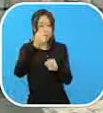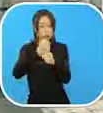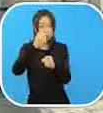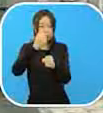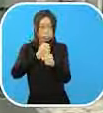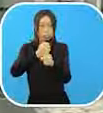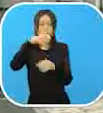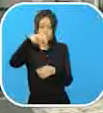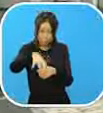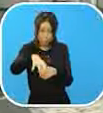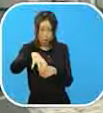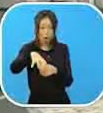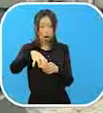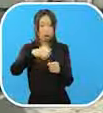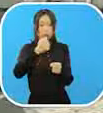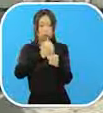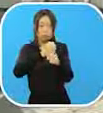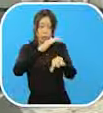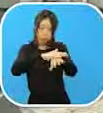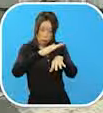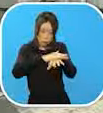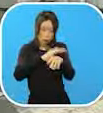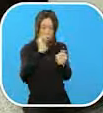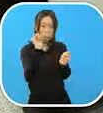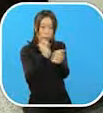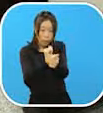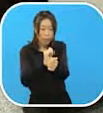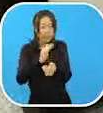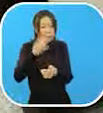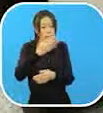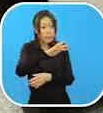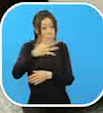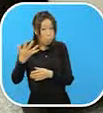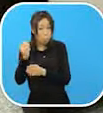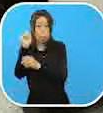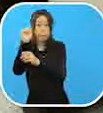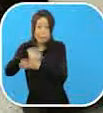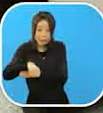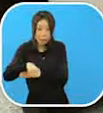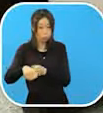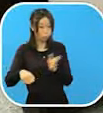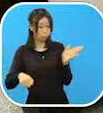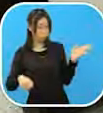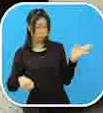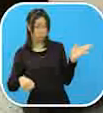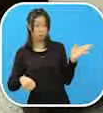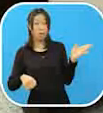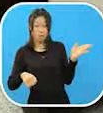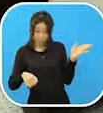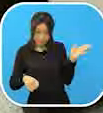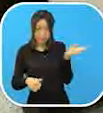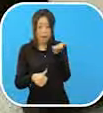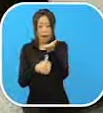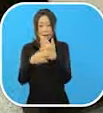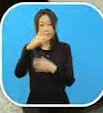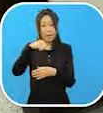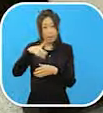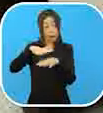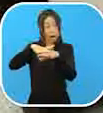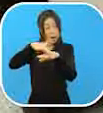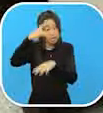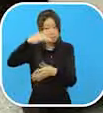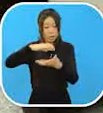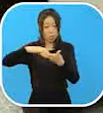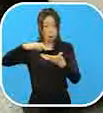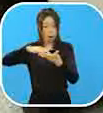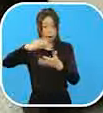や製法にこだわった加工食品を認定する本場の本物に、秋田県では初めてこちらのわらずと